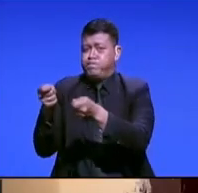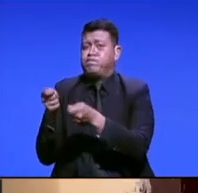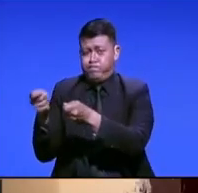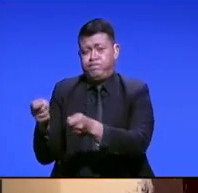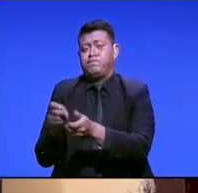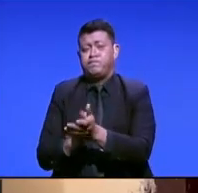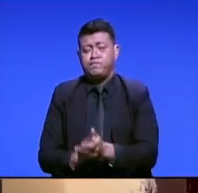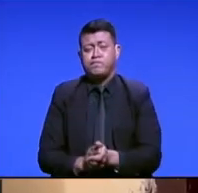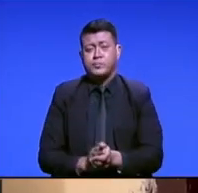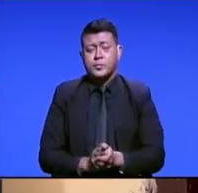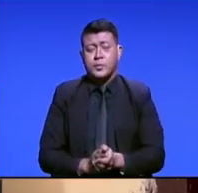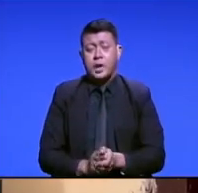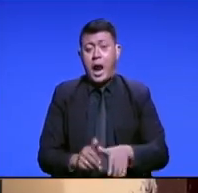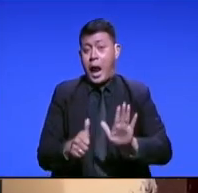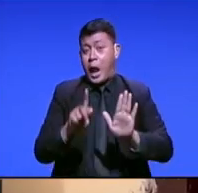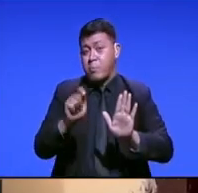Setelah itu